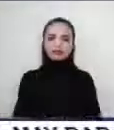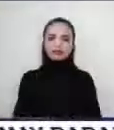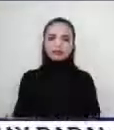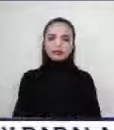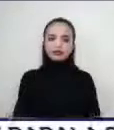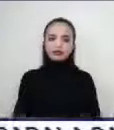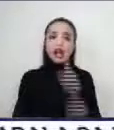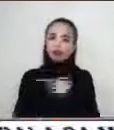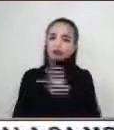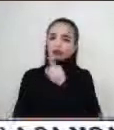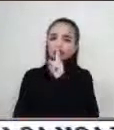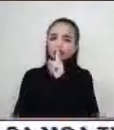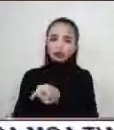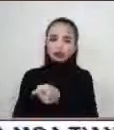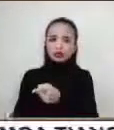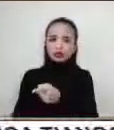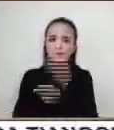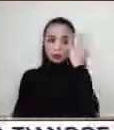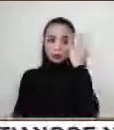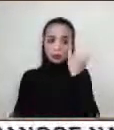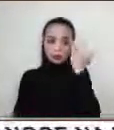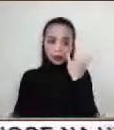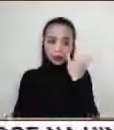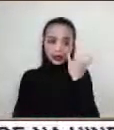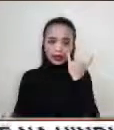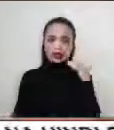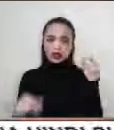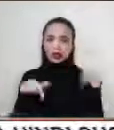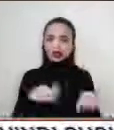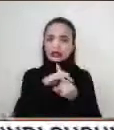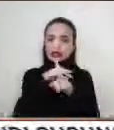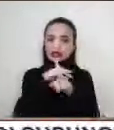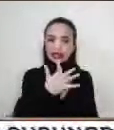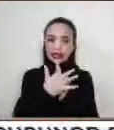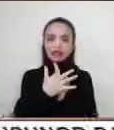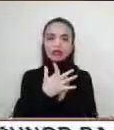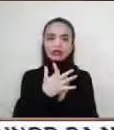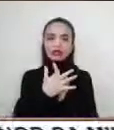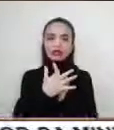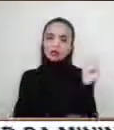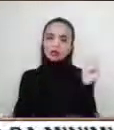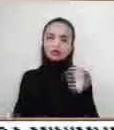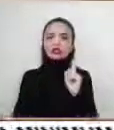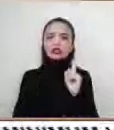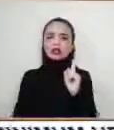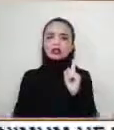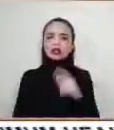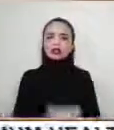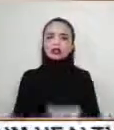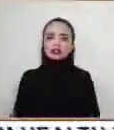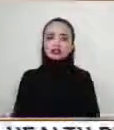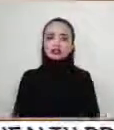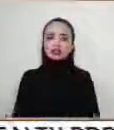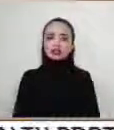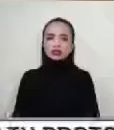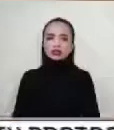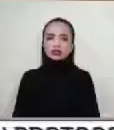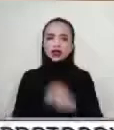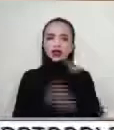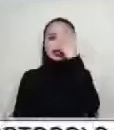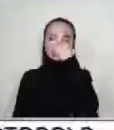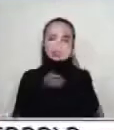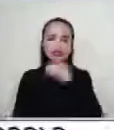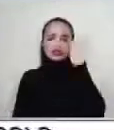Forbes Friends. Nakasama niya sa listahan ang sikat at itinuturing na world's most powerful fashion